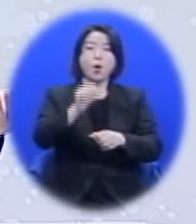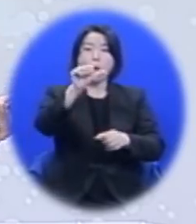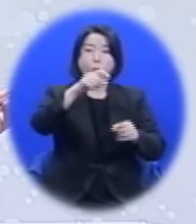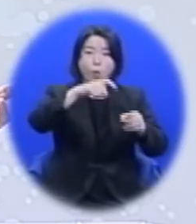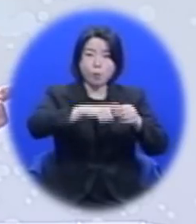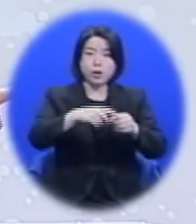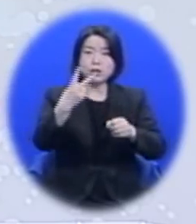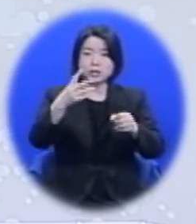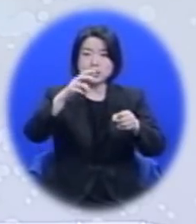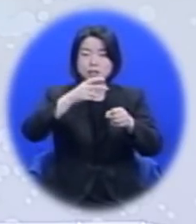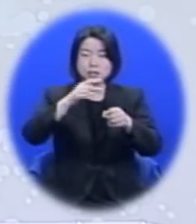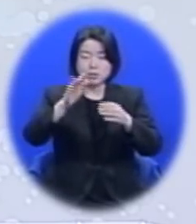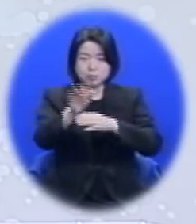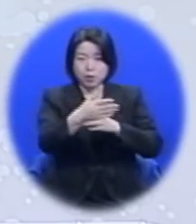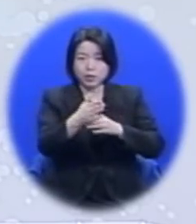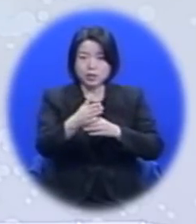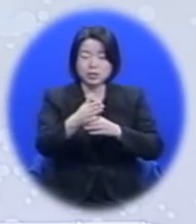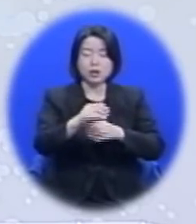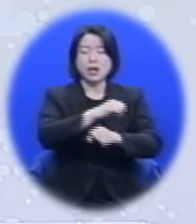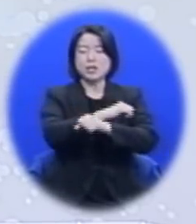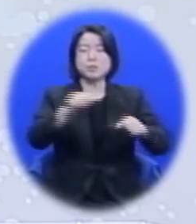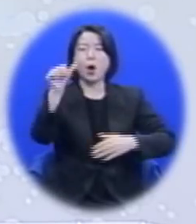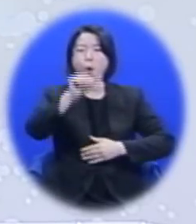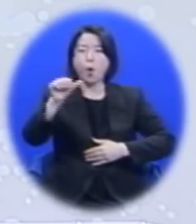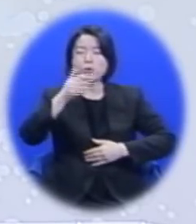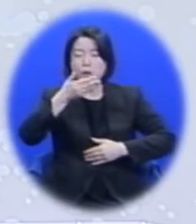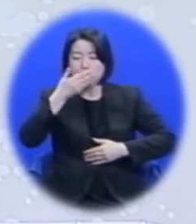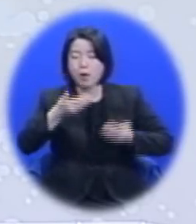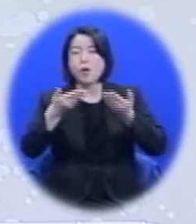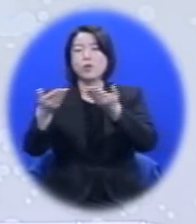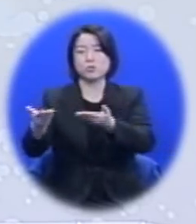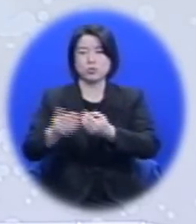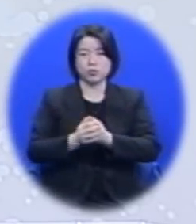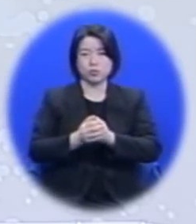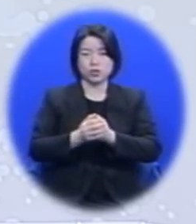5,000명을 먹이시고, 주님은 늘 그렇게 하셨다.